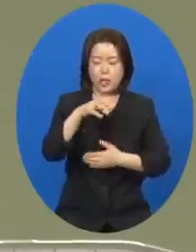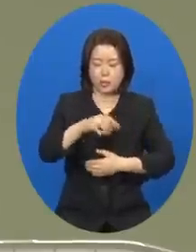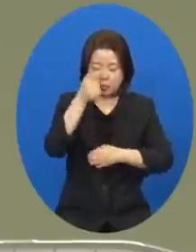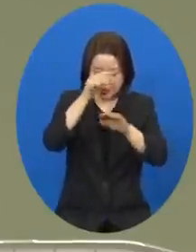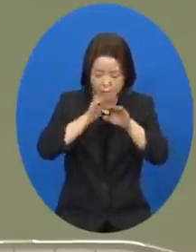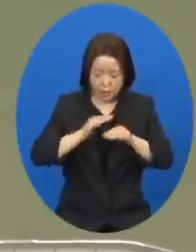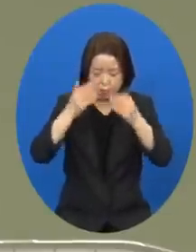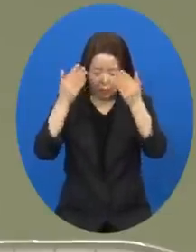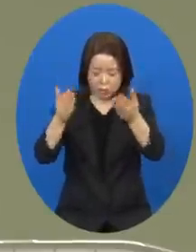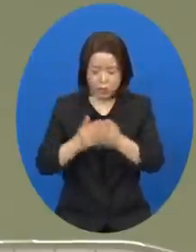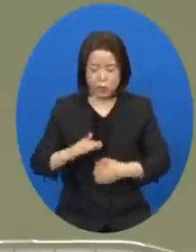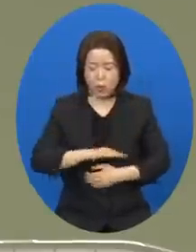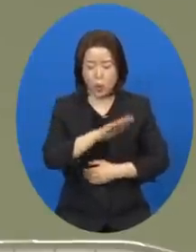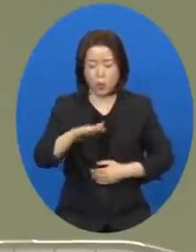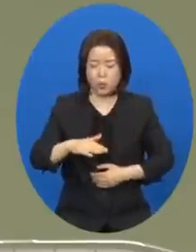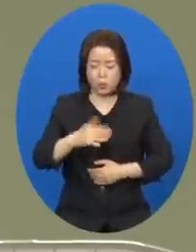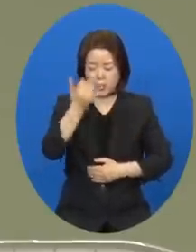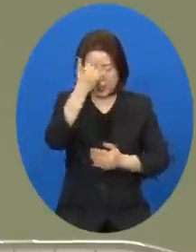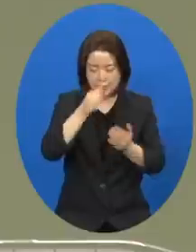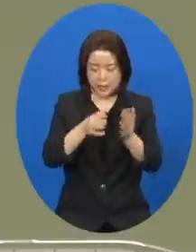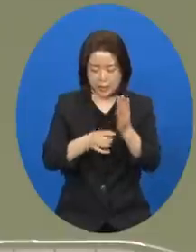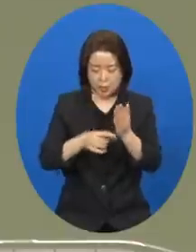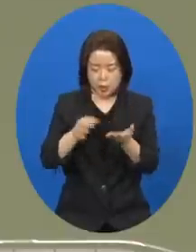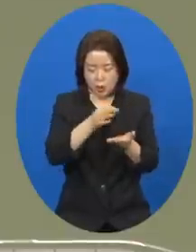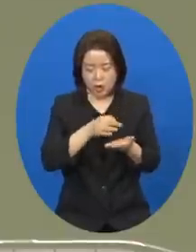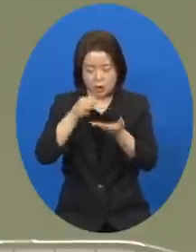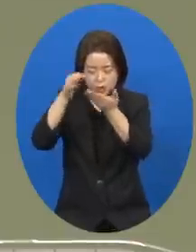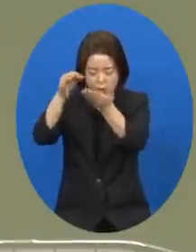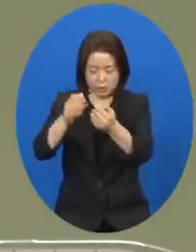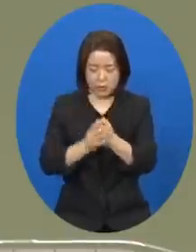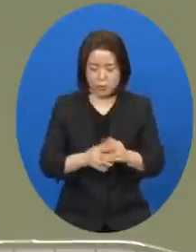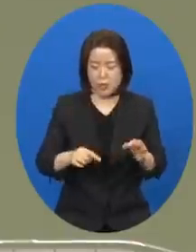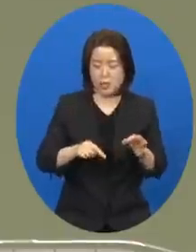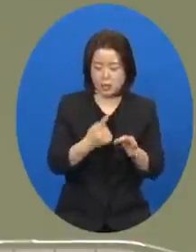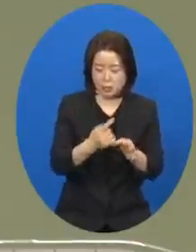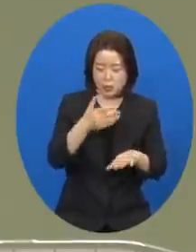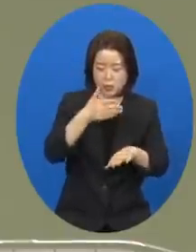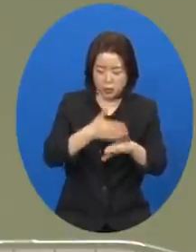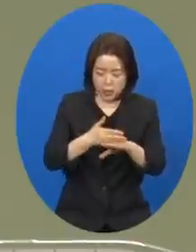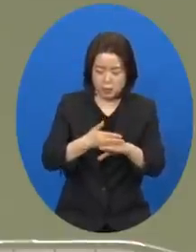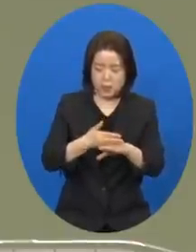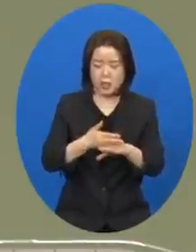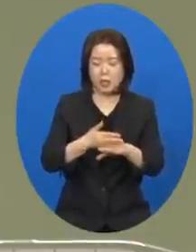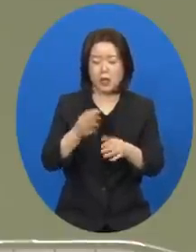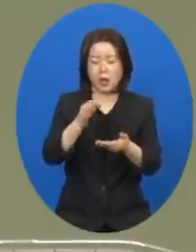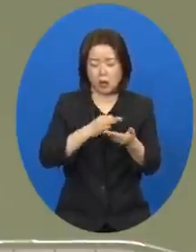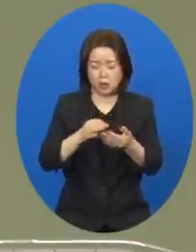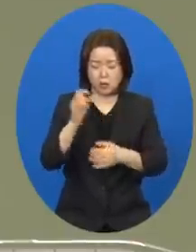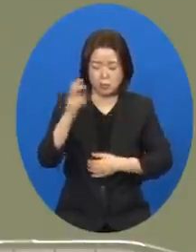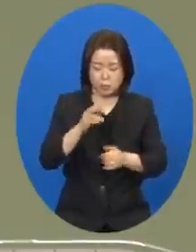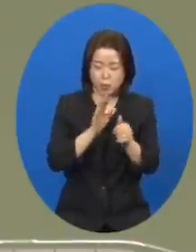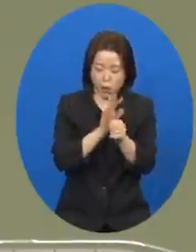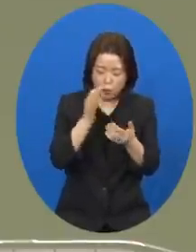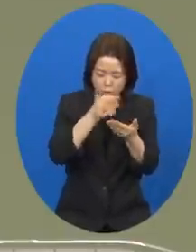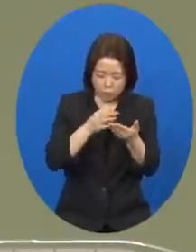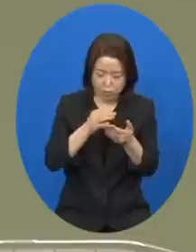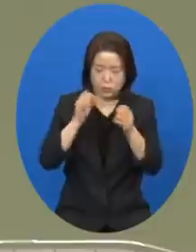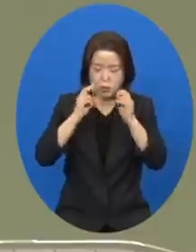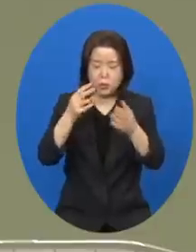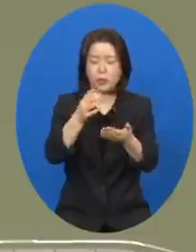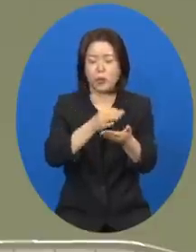예배하며 우리의 예물을 주께 드립니다. 십일조와 감사헌금, 또 구제헌금,